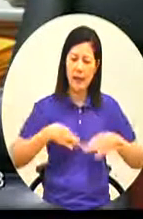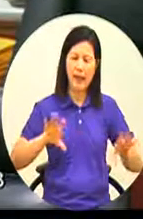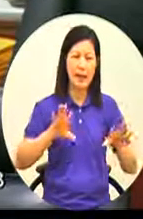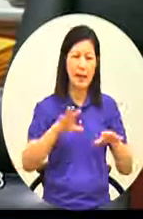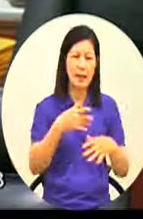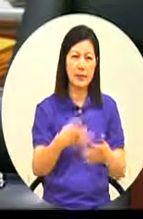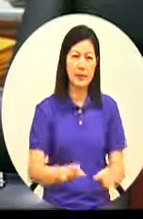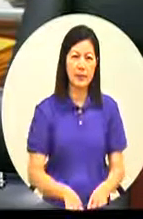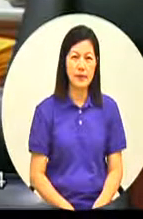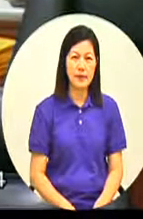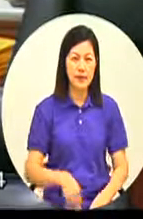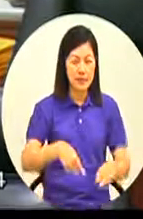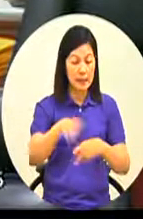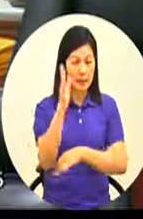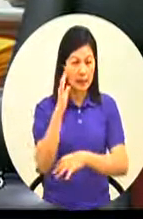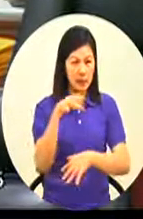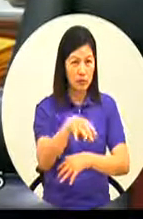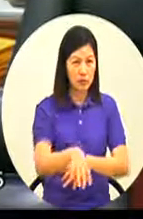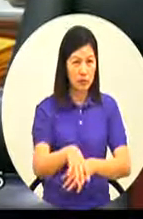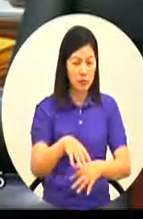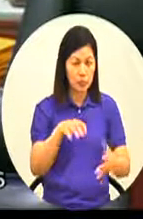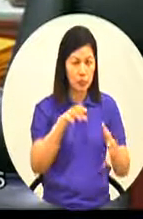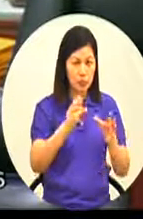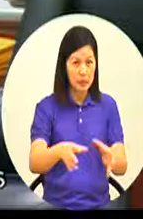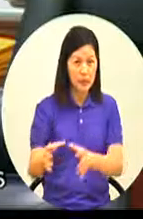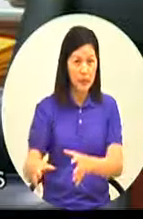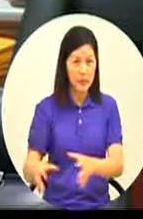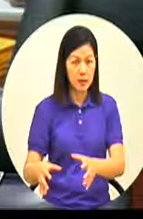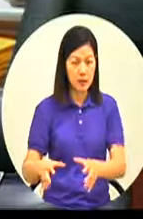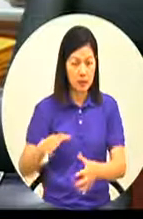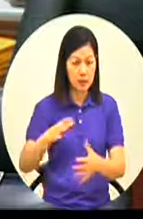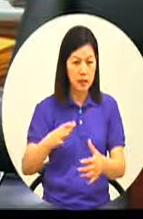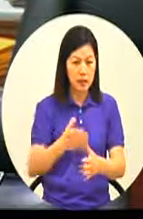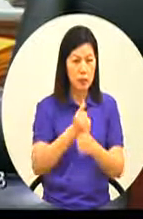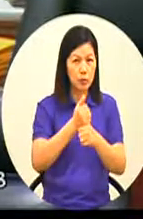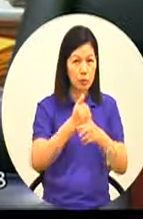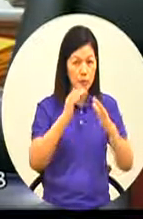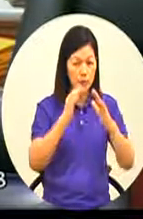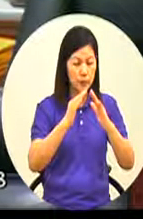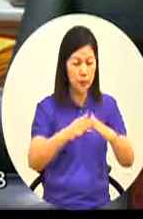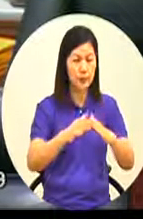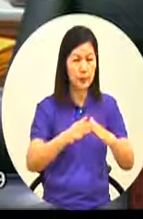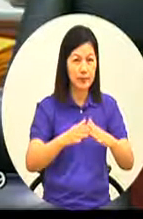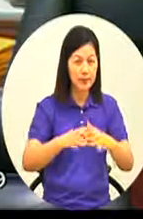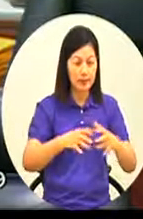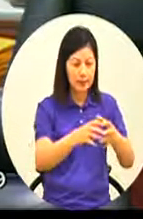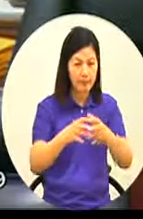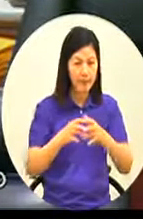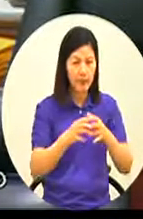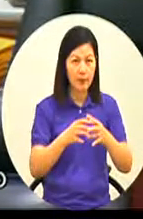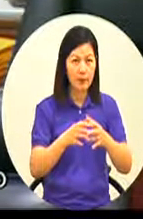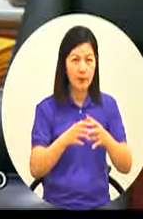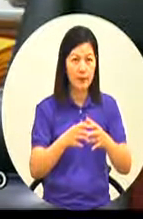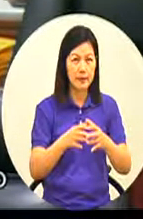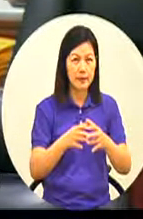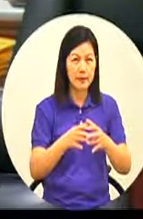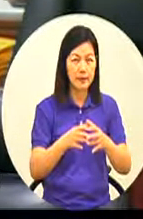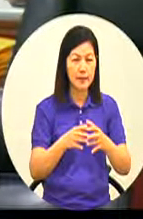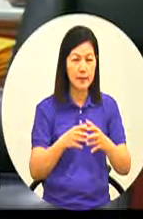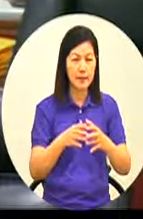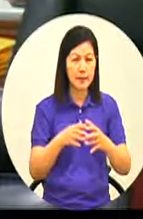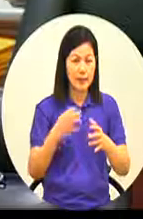人事行政处哦有办理首都团队哦共事营哦，向90等的主管共事